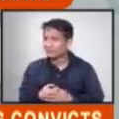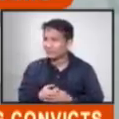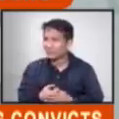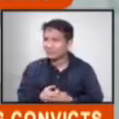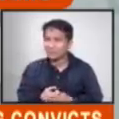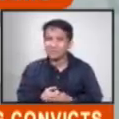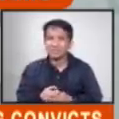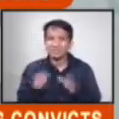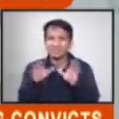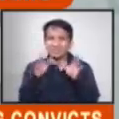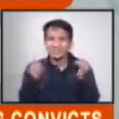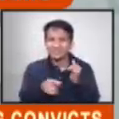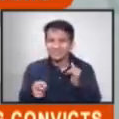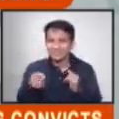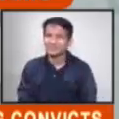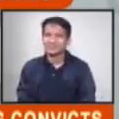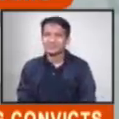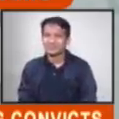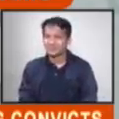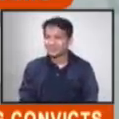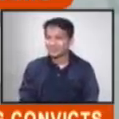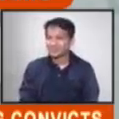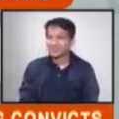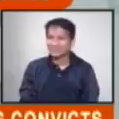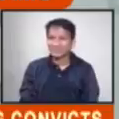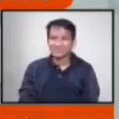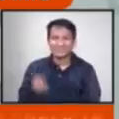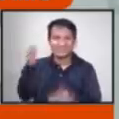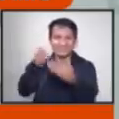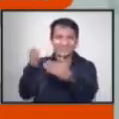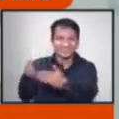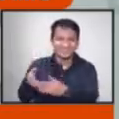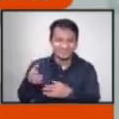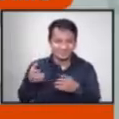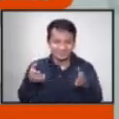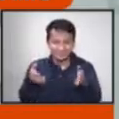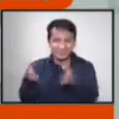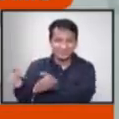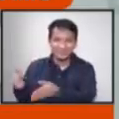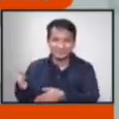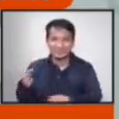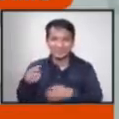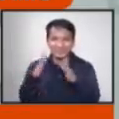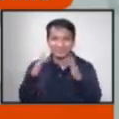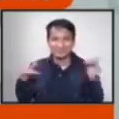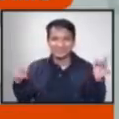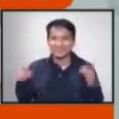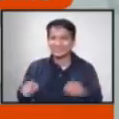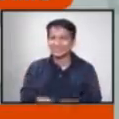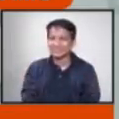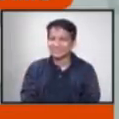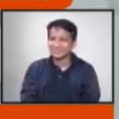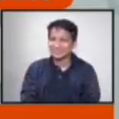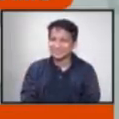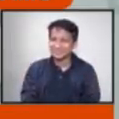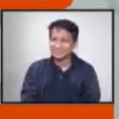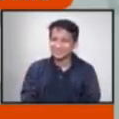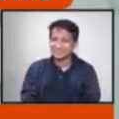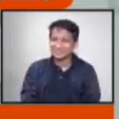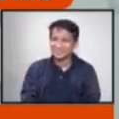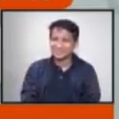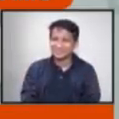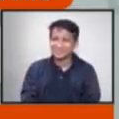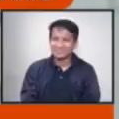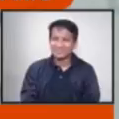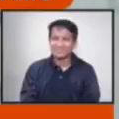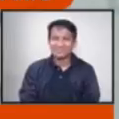barangay, sabihin ko. Maski na yung mga kanto-kanto ng mga... Yung mga papiesta-piesta na ano, sir, para, basketball, para matapos, tatawagan